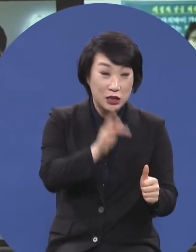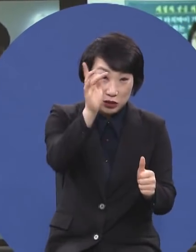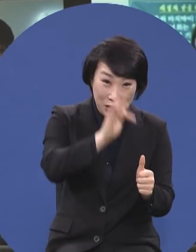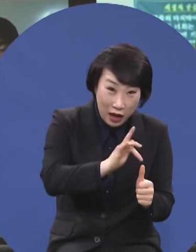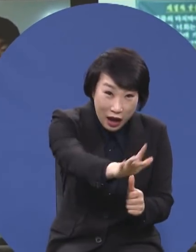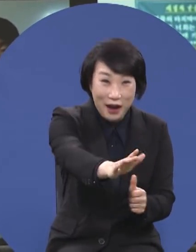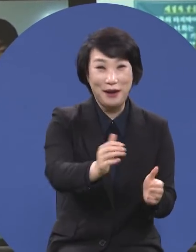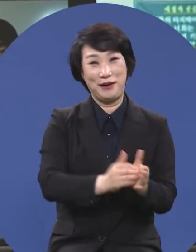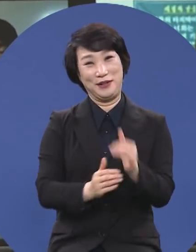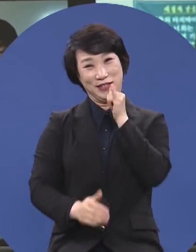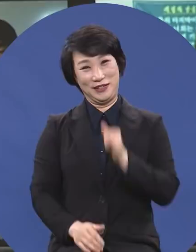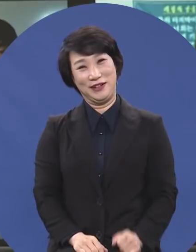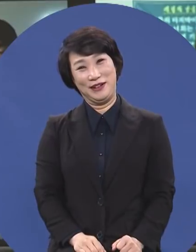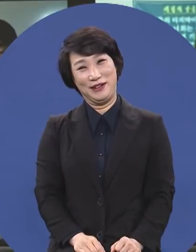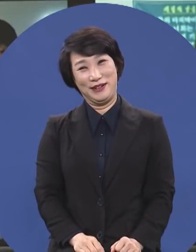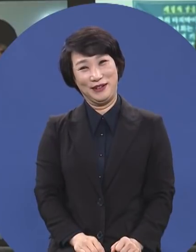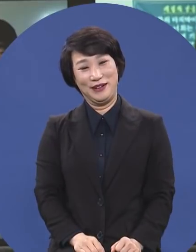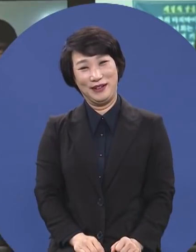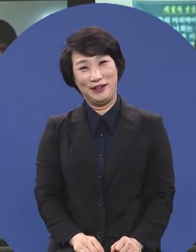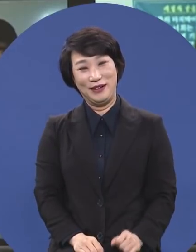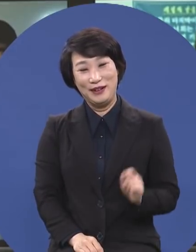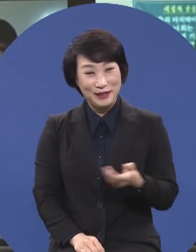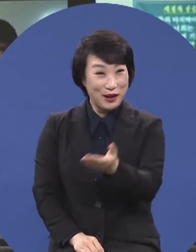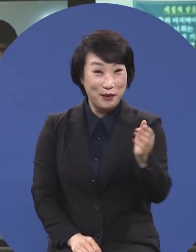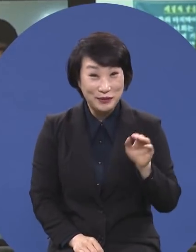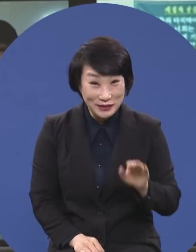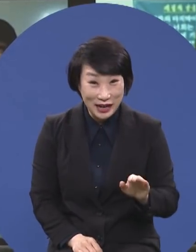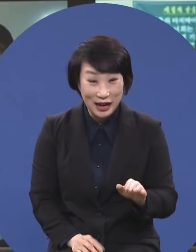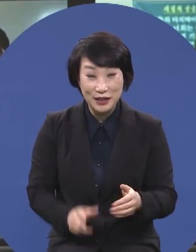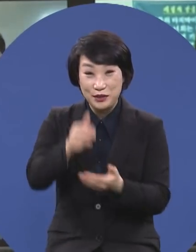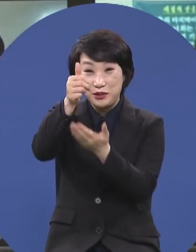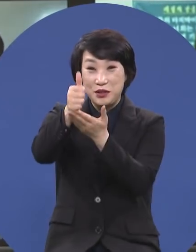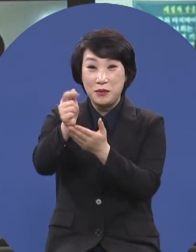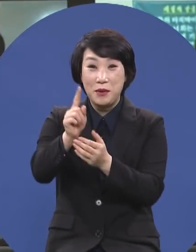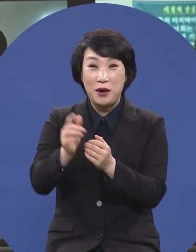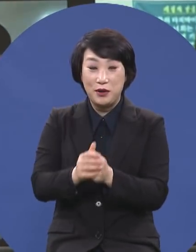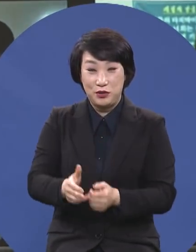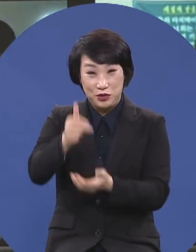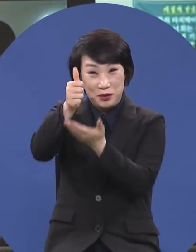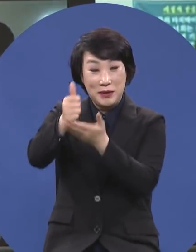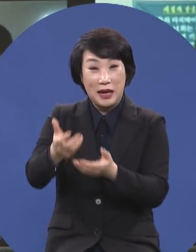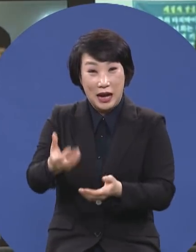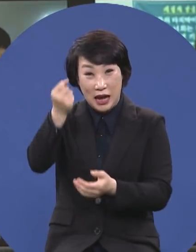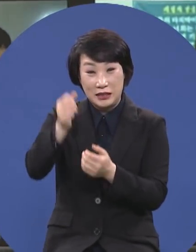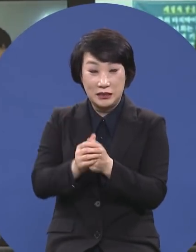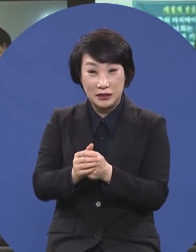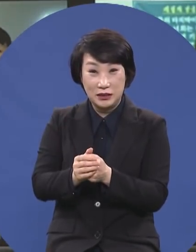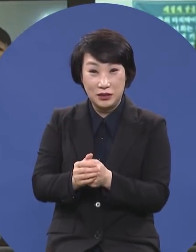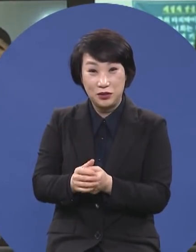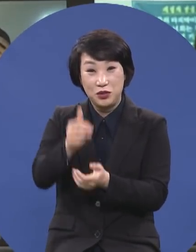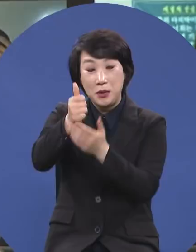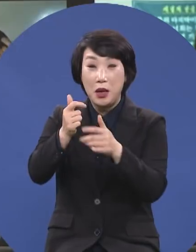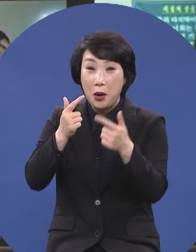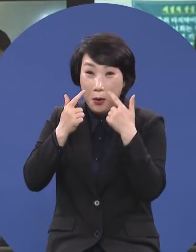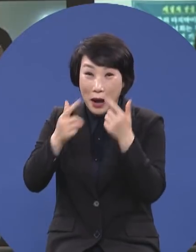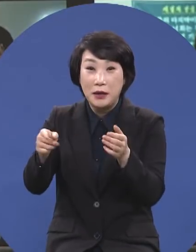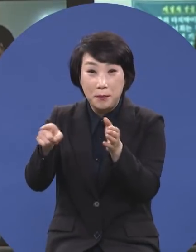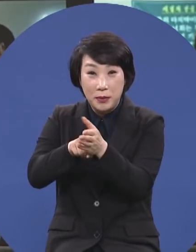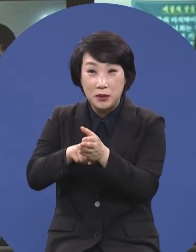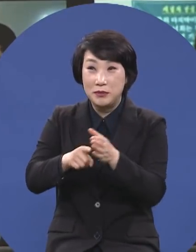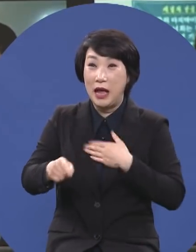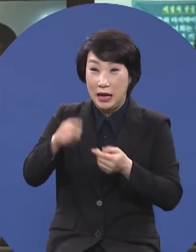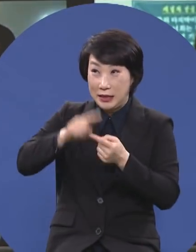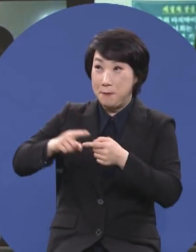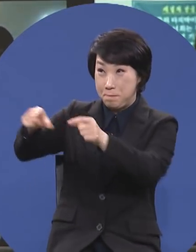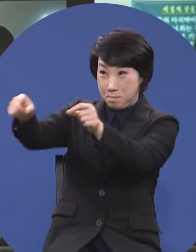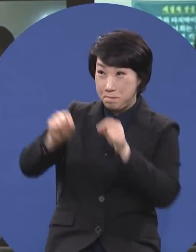귀신을 쫓아줬다 이 말이. 그러니까 주님은 주님이 하시려는 확신을 내가